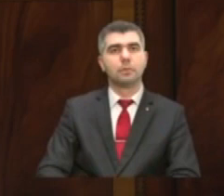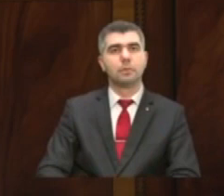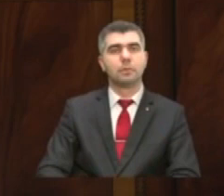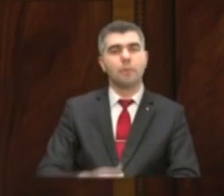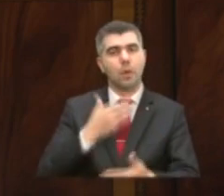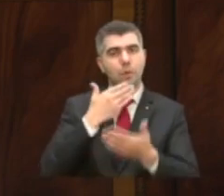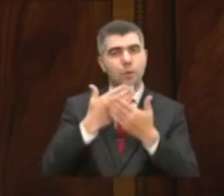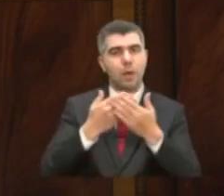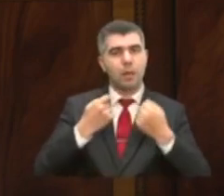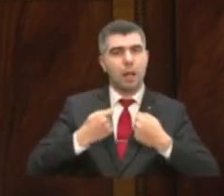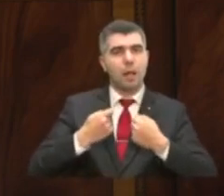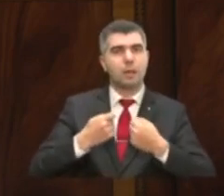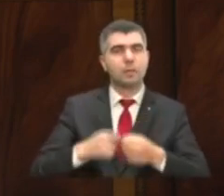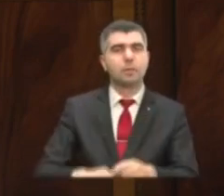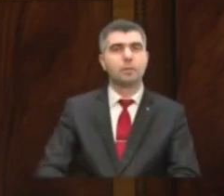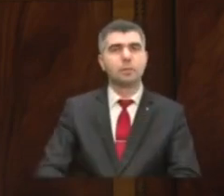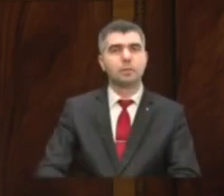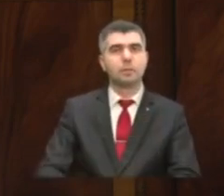شكرا سيد الرئيس.